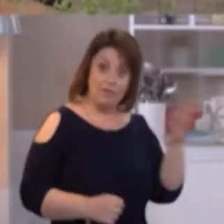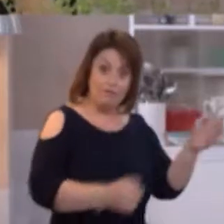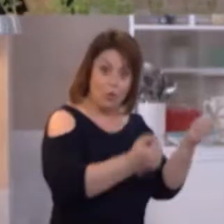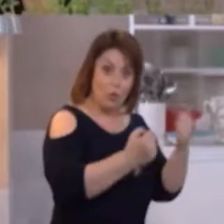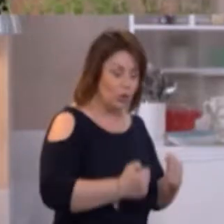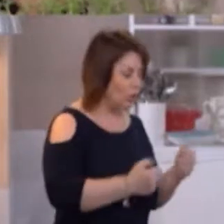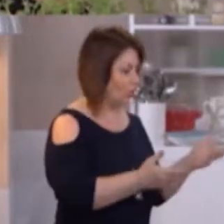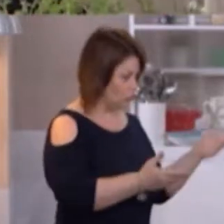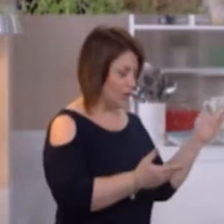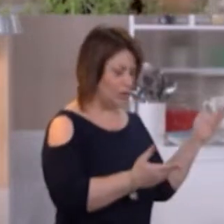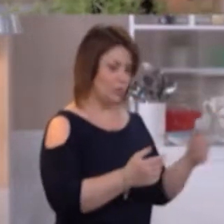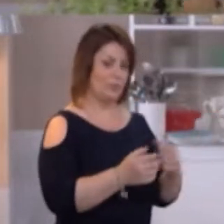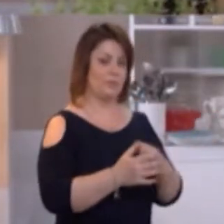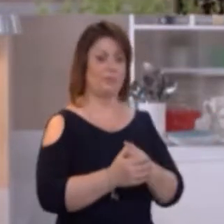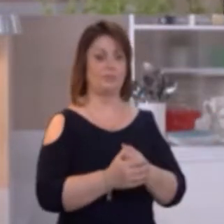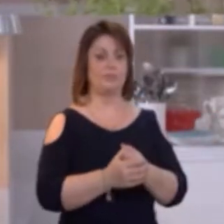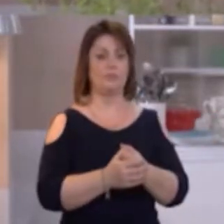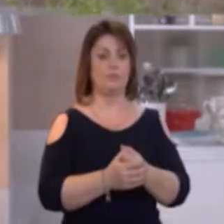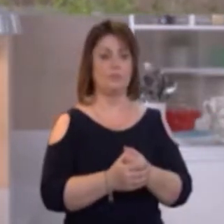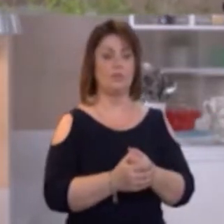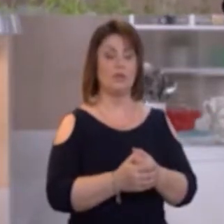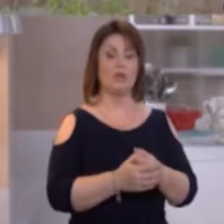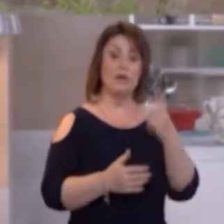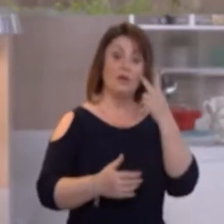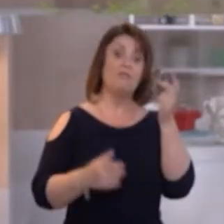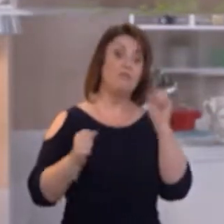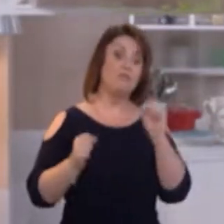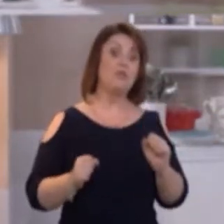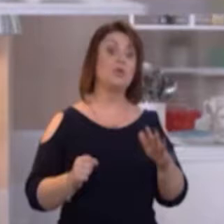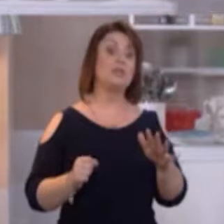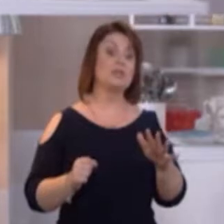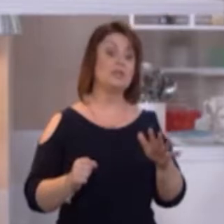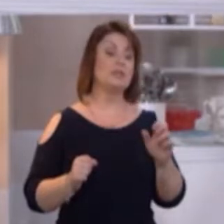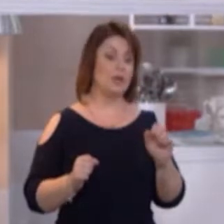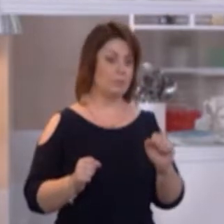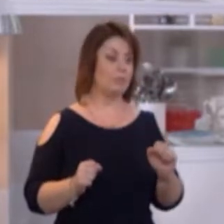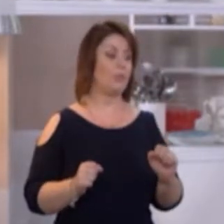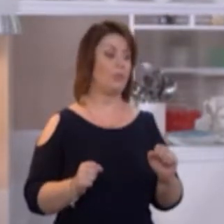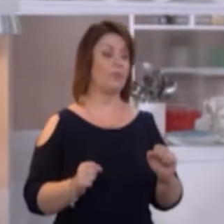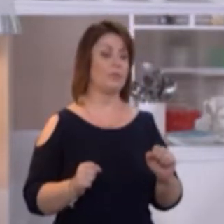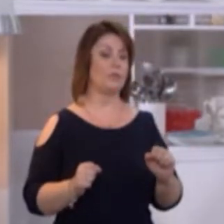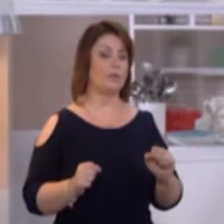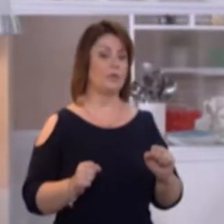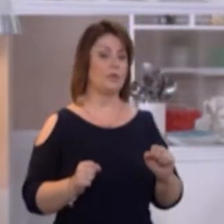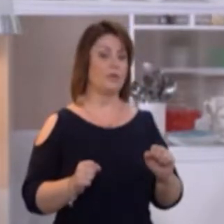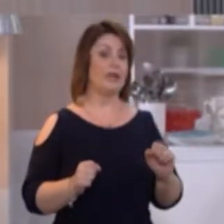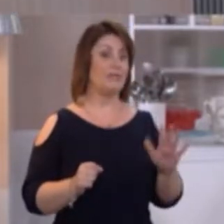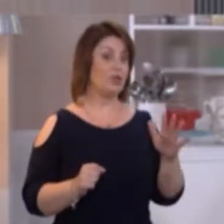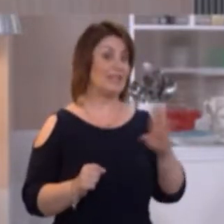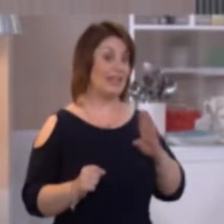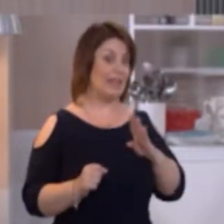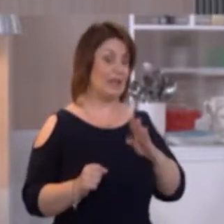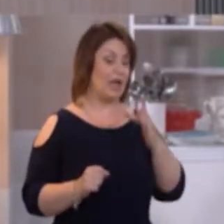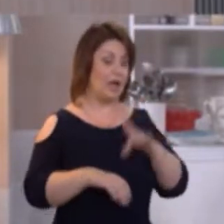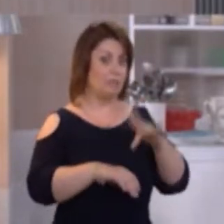Forno? Certo. Ok. Dovrebbe forse... Forse? Scottare un po',